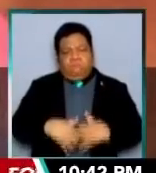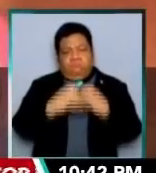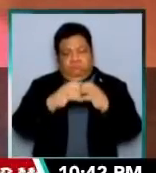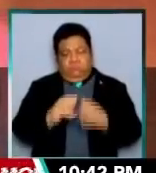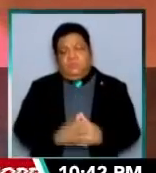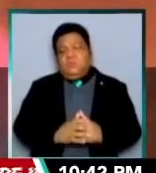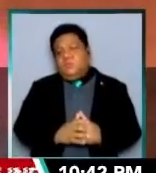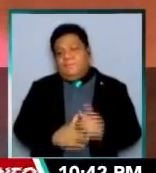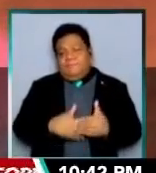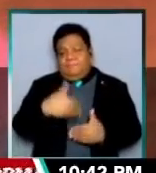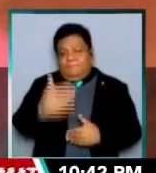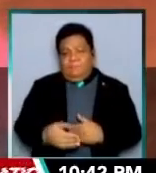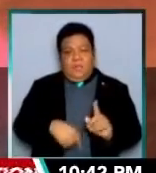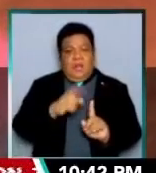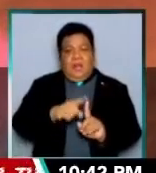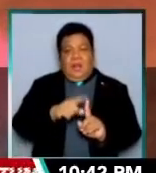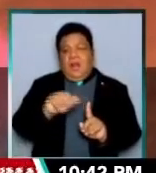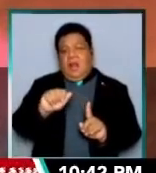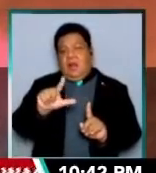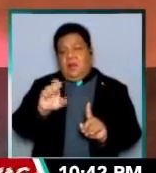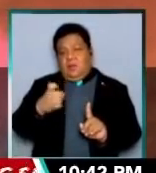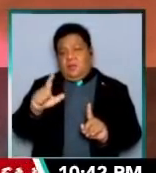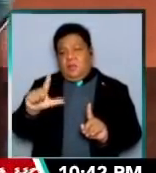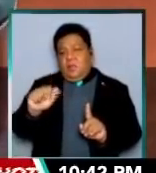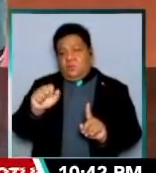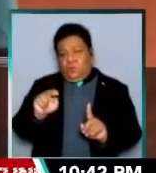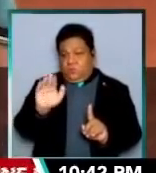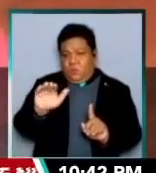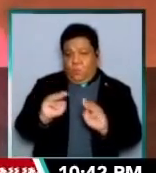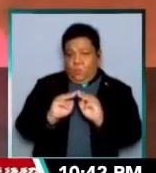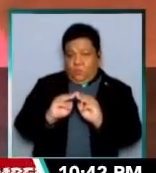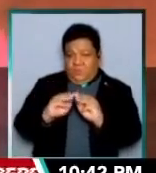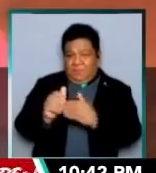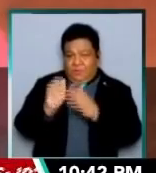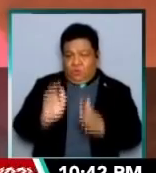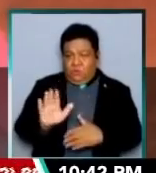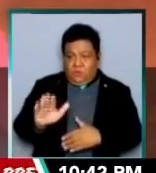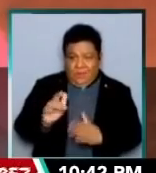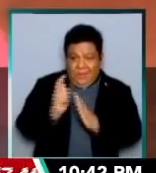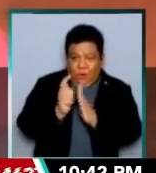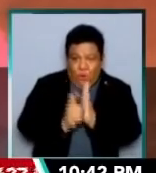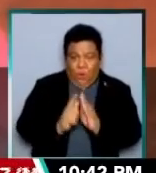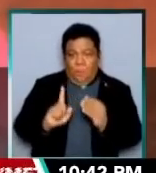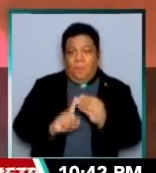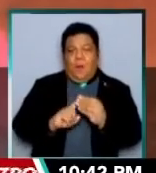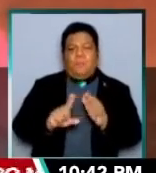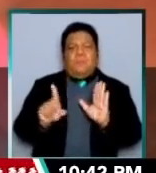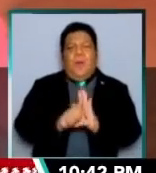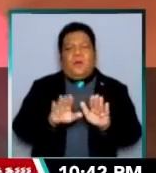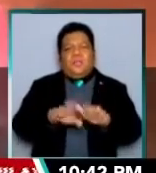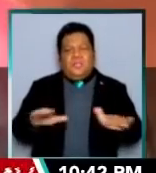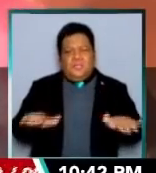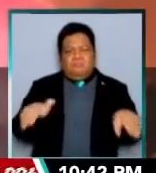Alex Lacson sa Muslim leaders na bigyan ng pagkakataon ng batas na nagbabawal sa child marriage. Mapoprotektahan daw ng batas ang